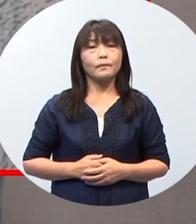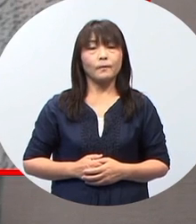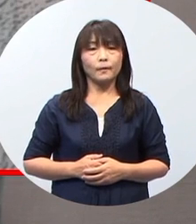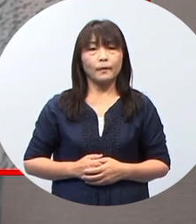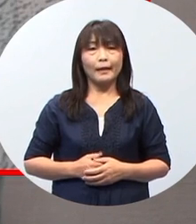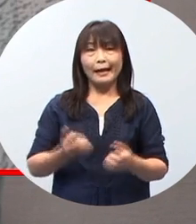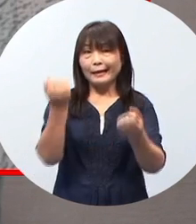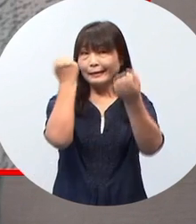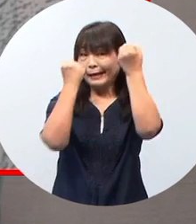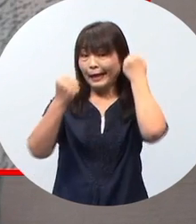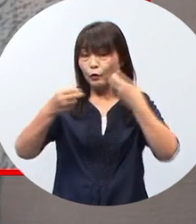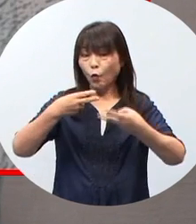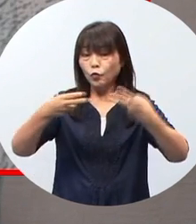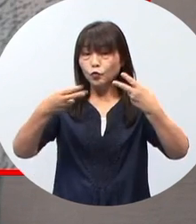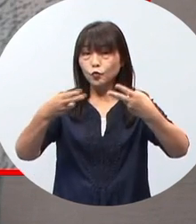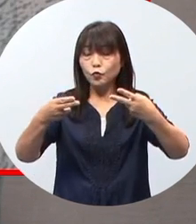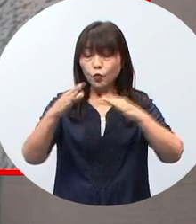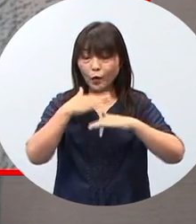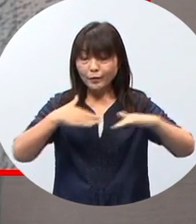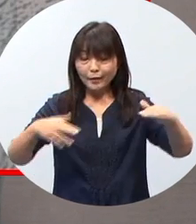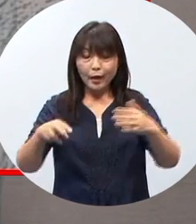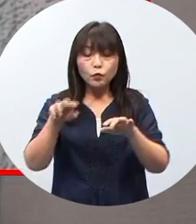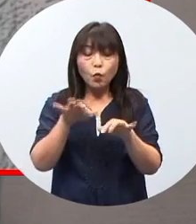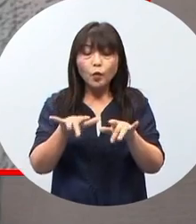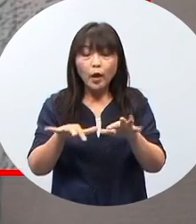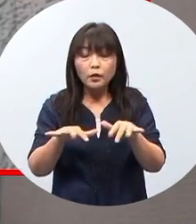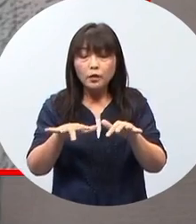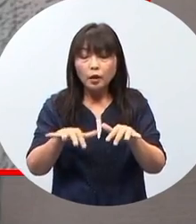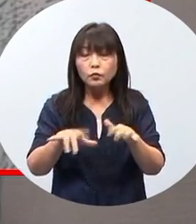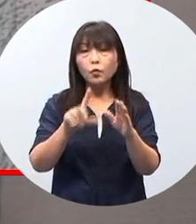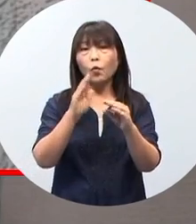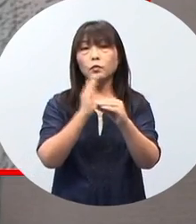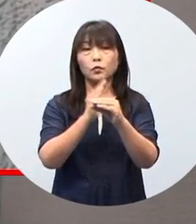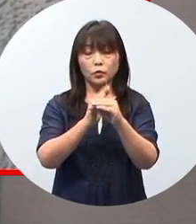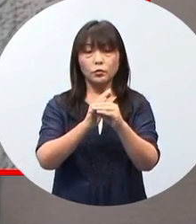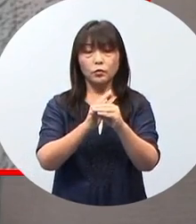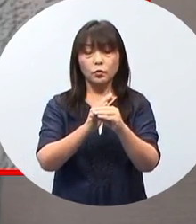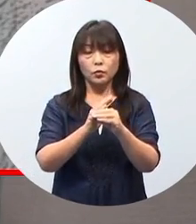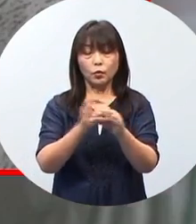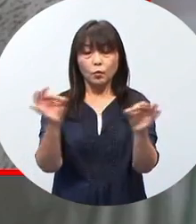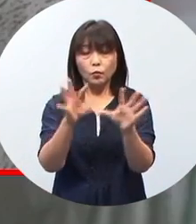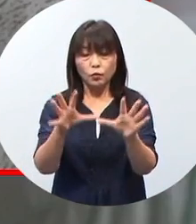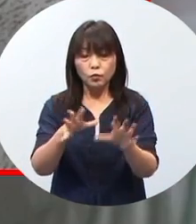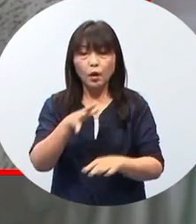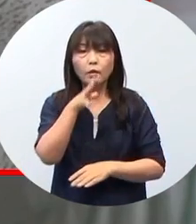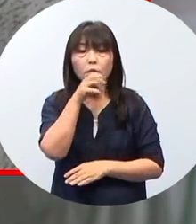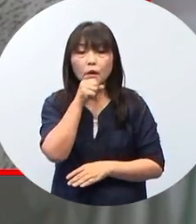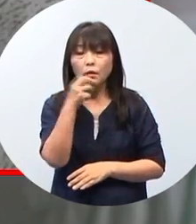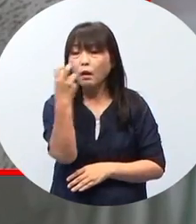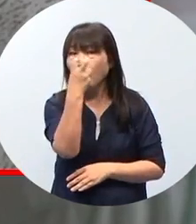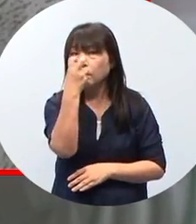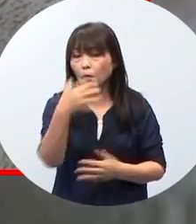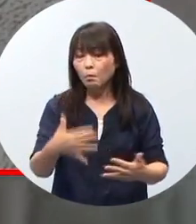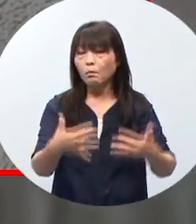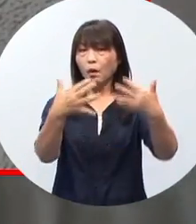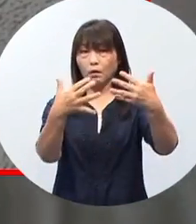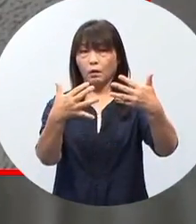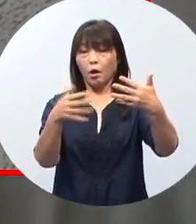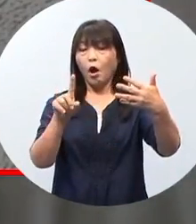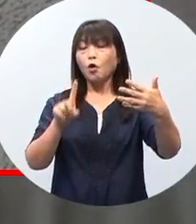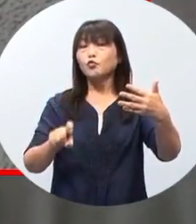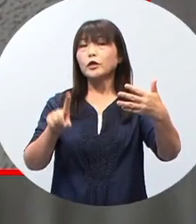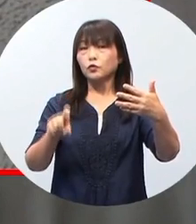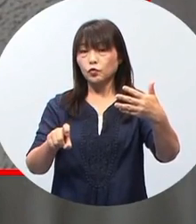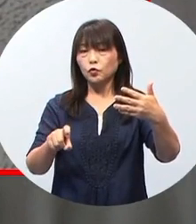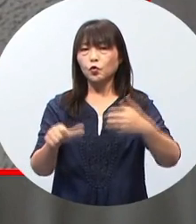芸能ニュースなどのネット検索中、突然年齢確認の画面になり、それをクリックするとアダルトサイトの